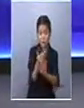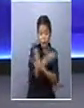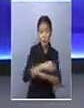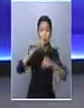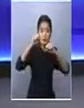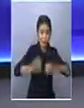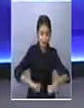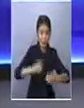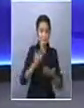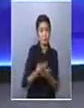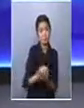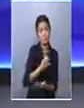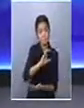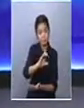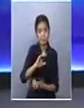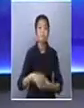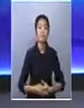ครั้ง